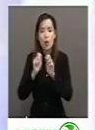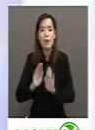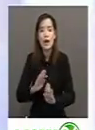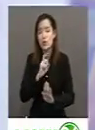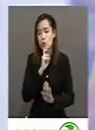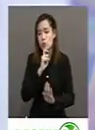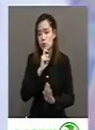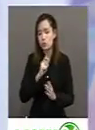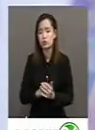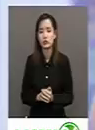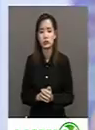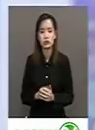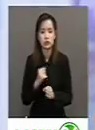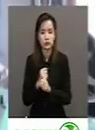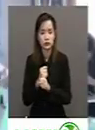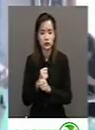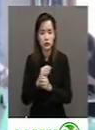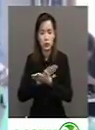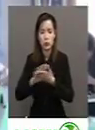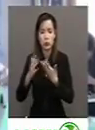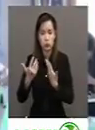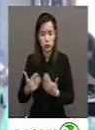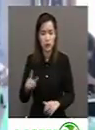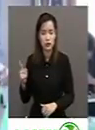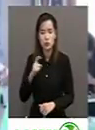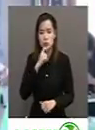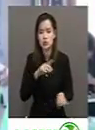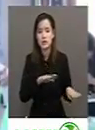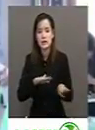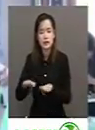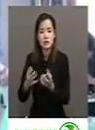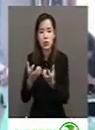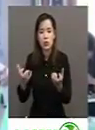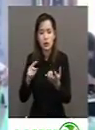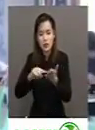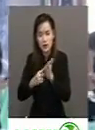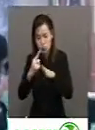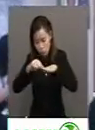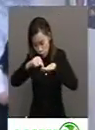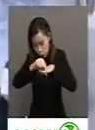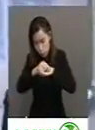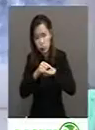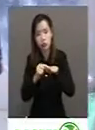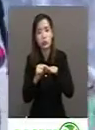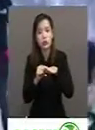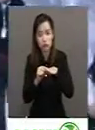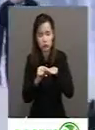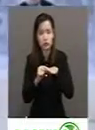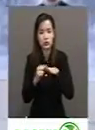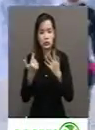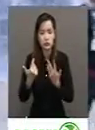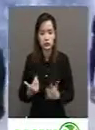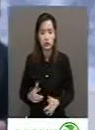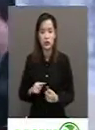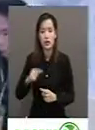ำหรับงานสร้างพระโกฏจันทร์ออกแบบแล้วเสร็จอยู่ระหว่างจัดเตรียมวัสดุและเริ่มฉลุลายสำหรับการบูรณปฏิสังขร